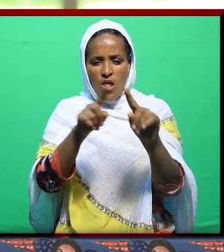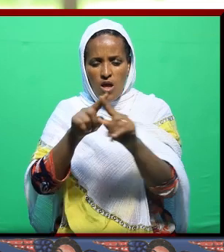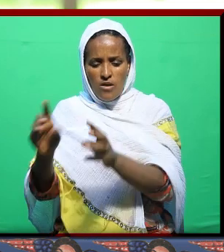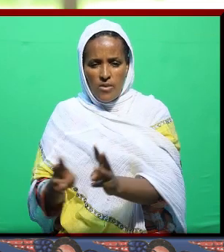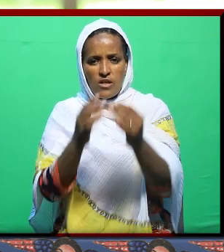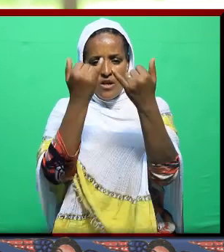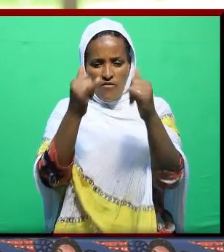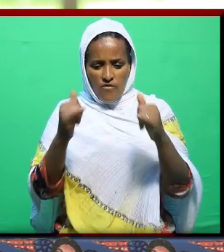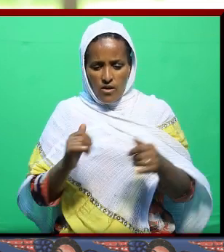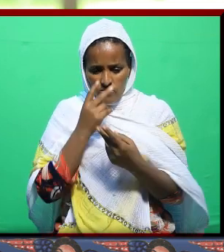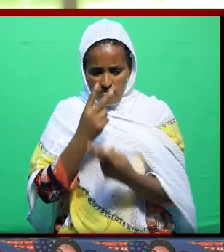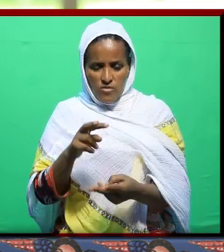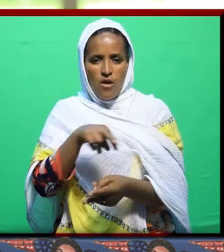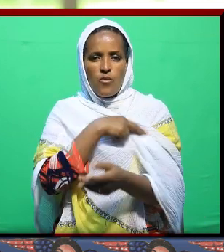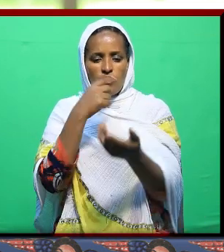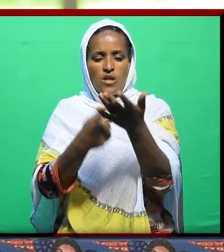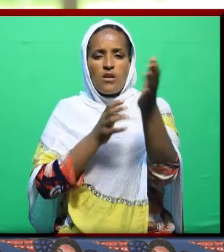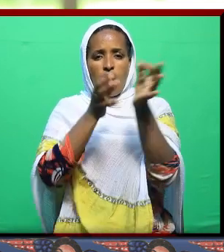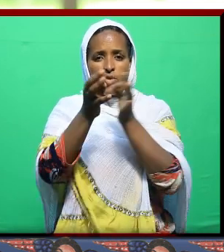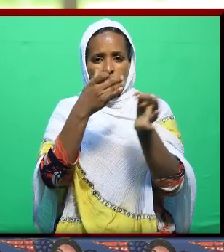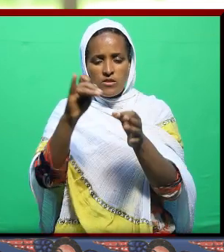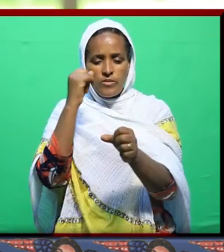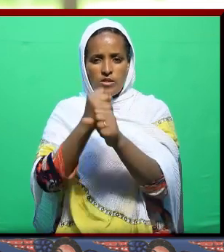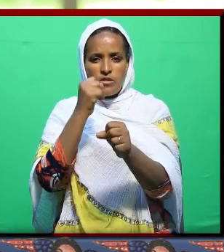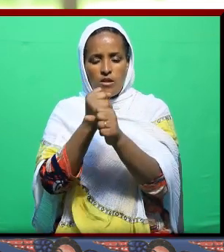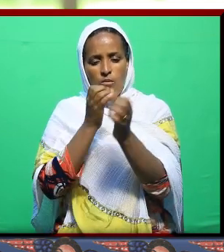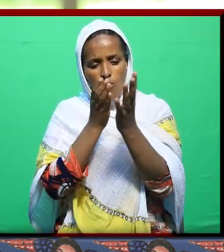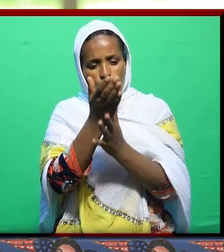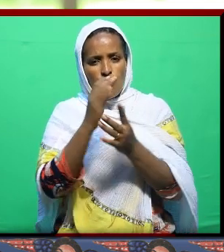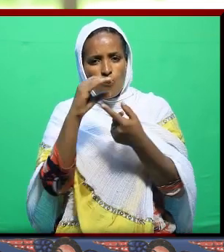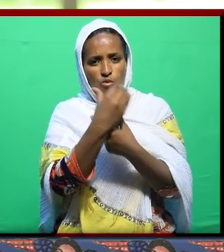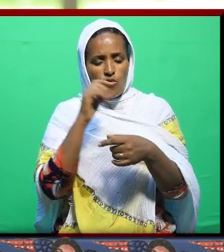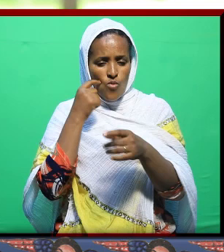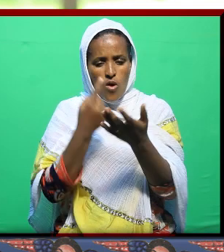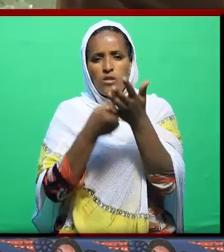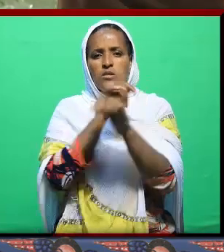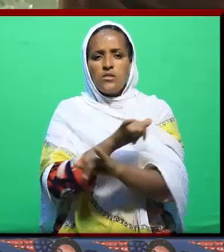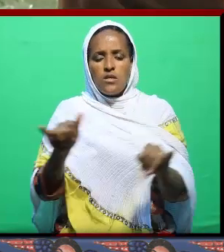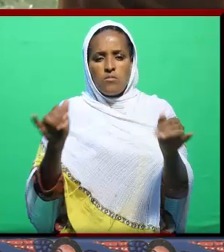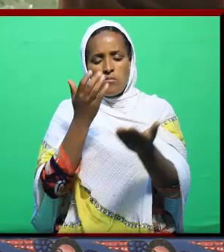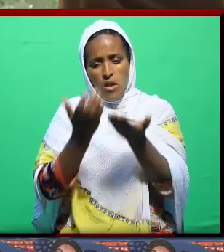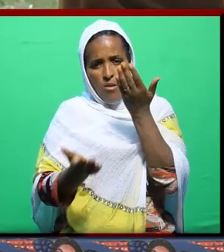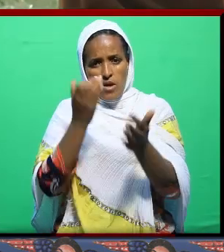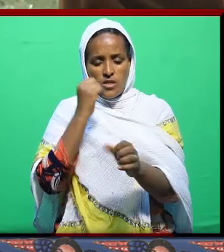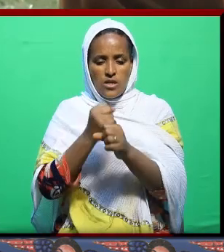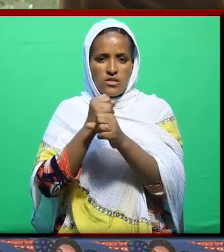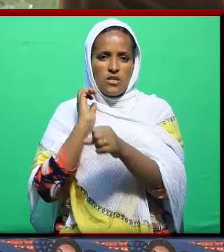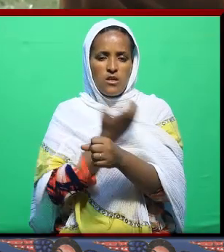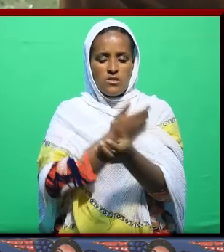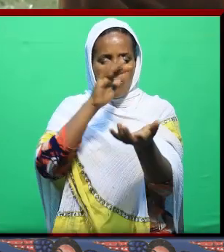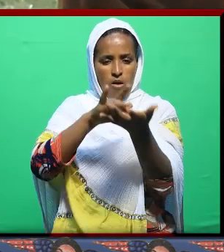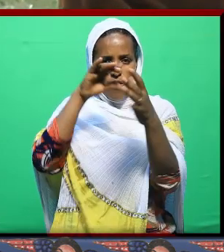በብዙ መልኩ ነው ይሄንን ከፋፍለን የምናየው። የሃይማኖትን ይሄንን አብራራን እንጂ በስራ መልኩም ቢሆን ያለው እንዲሁ ነው። ለምን አልባት